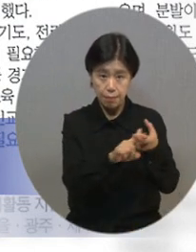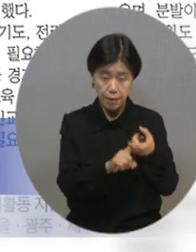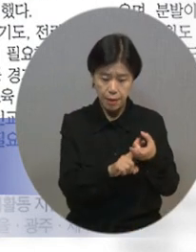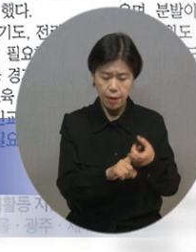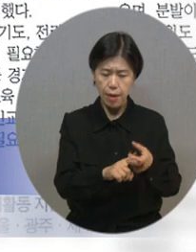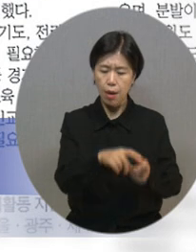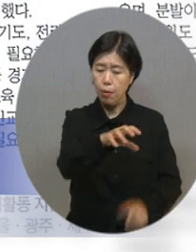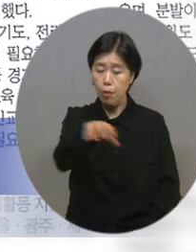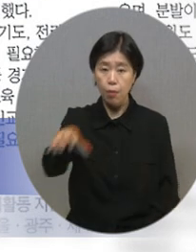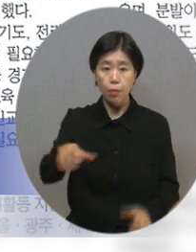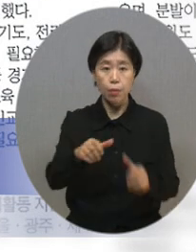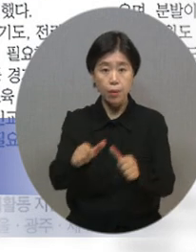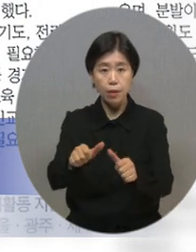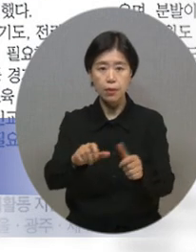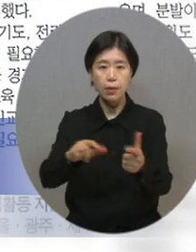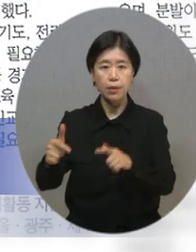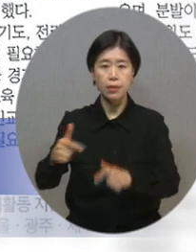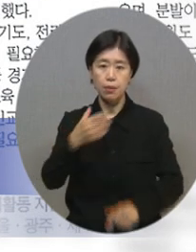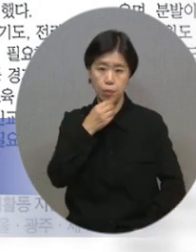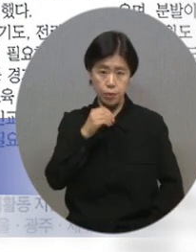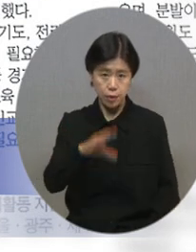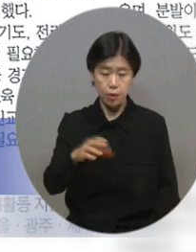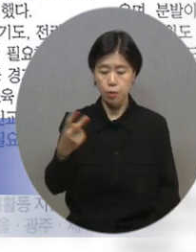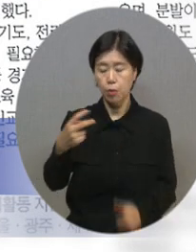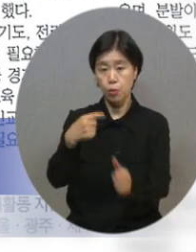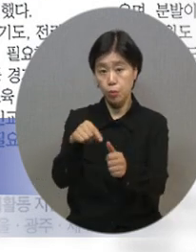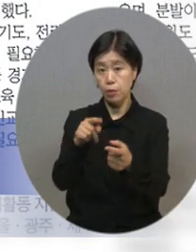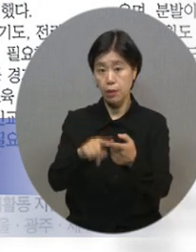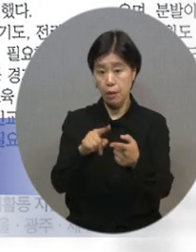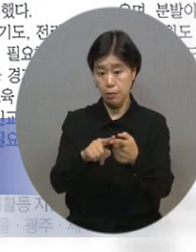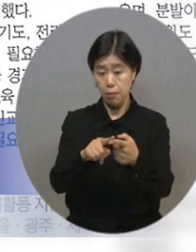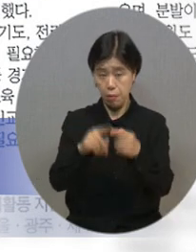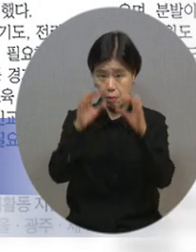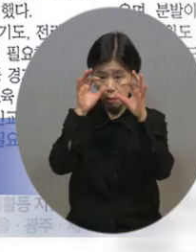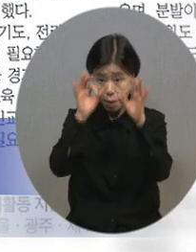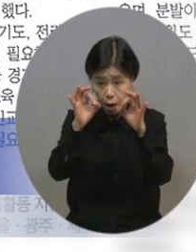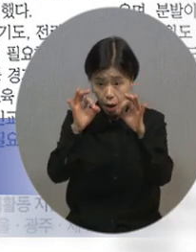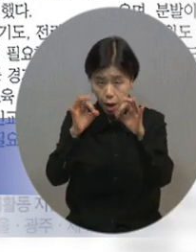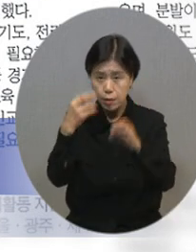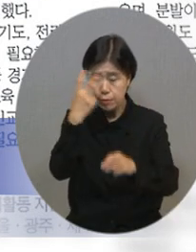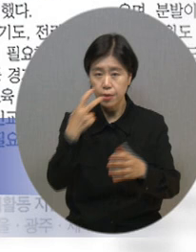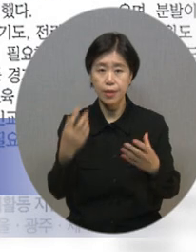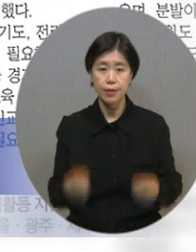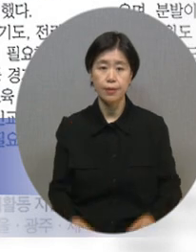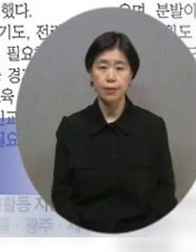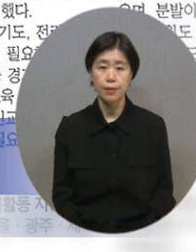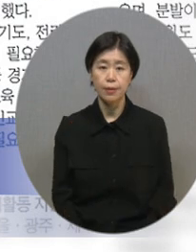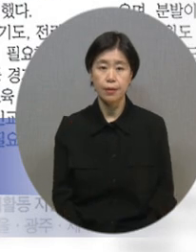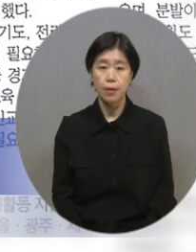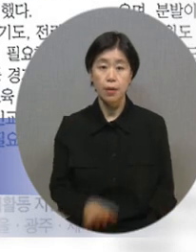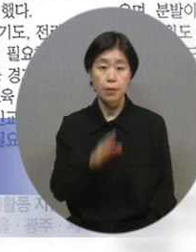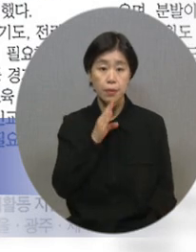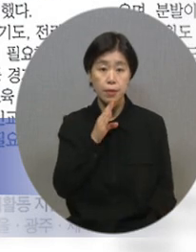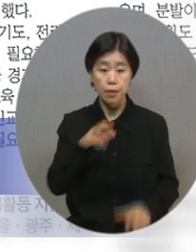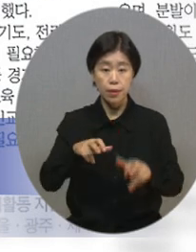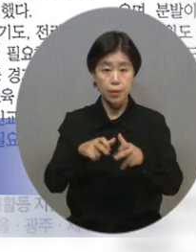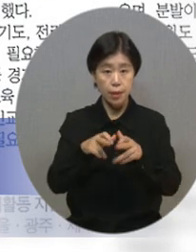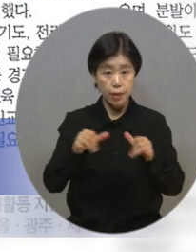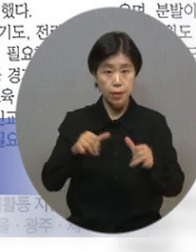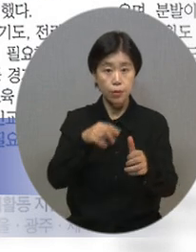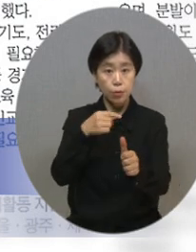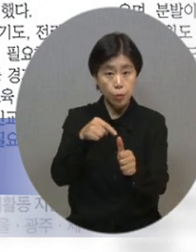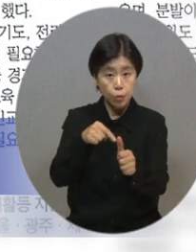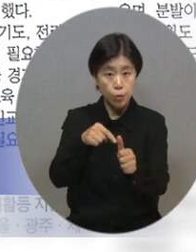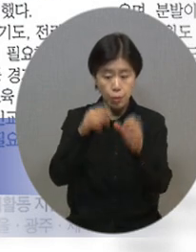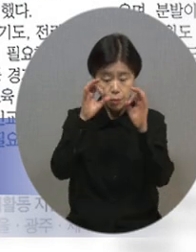장애인 복지와 교육 분야 등의 실태를 종합 분석해 결과를 발표했습니다 우선 장애 교육 분야의 종합